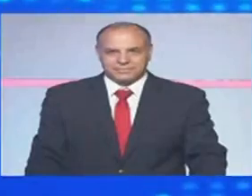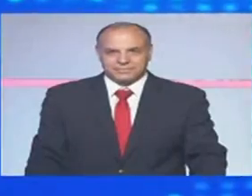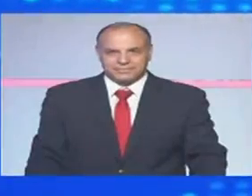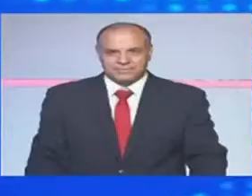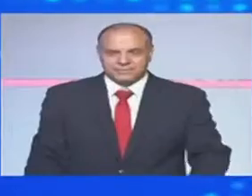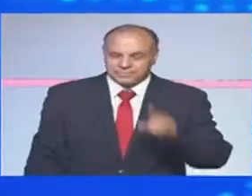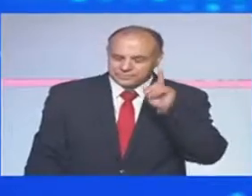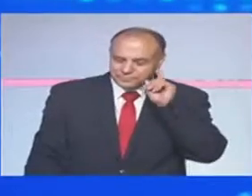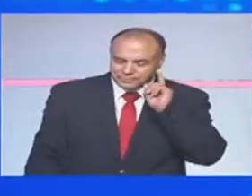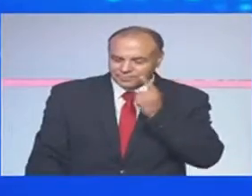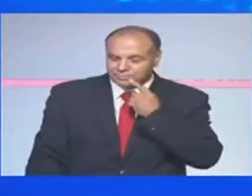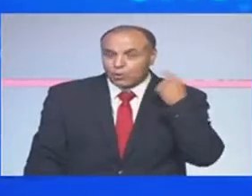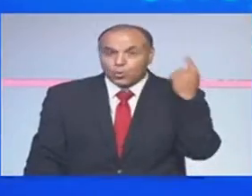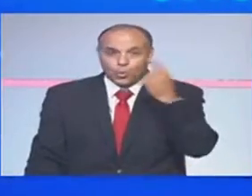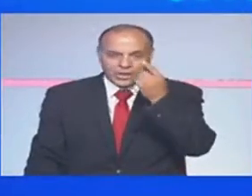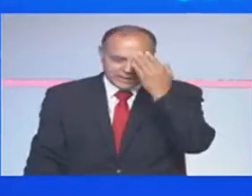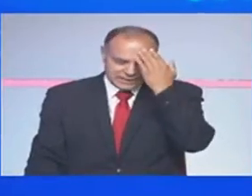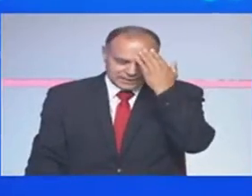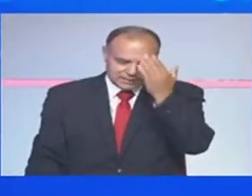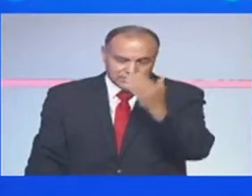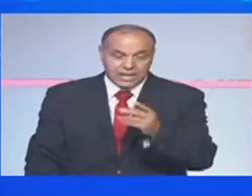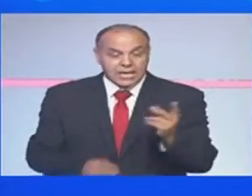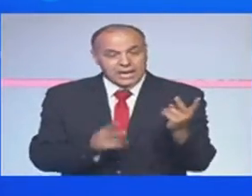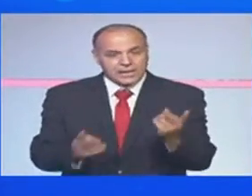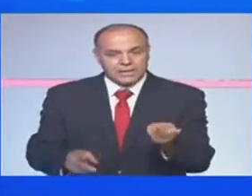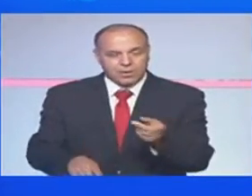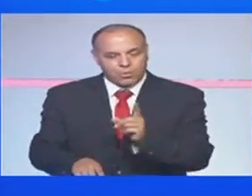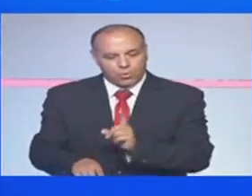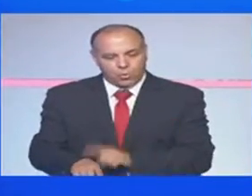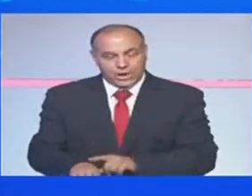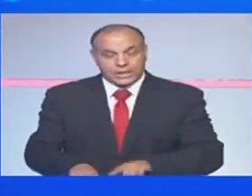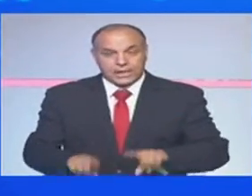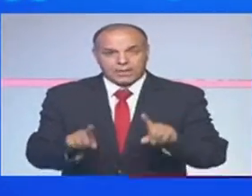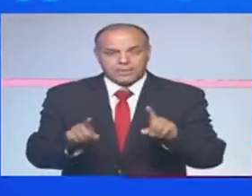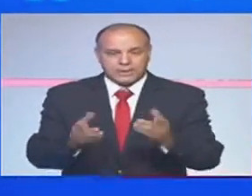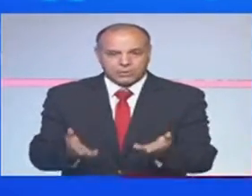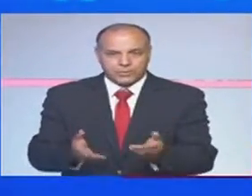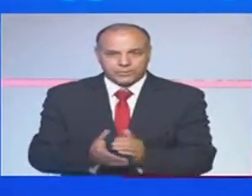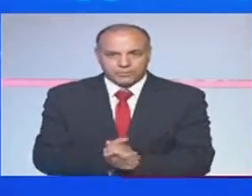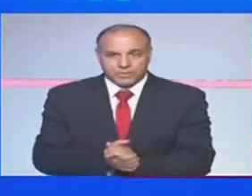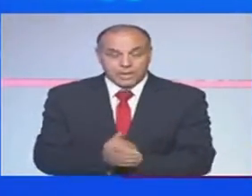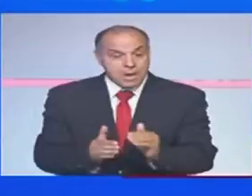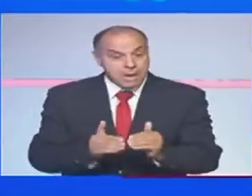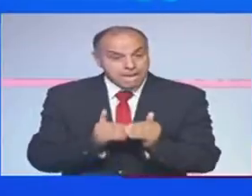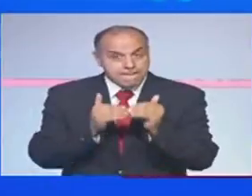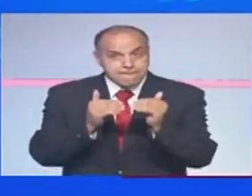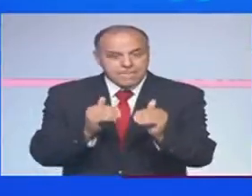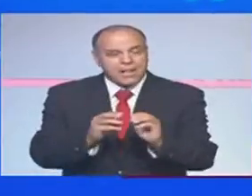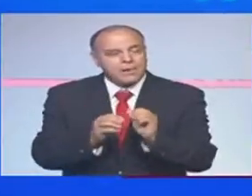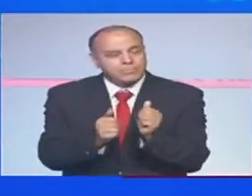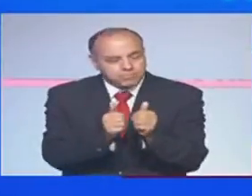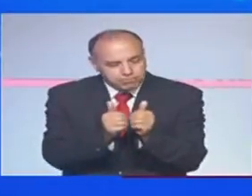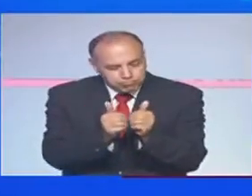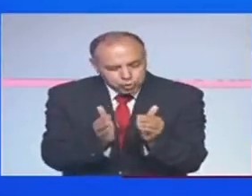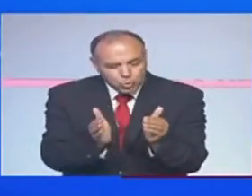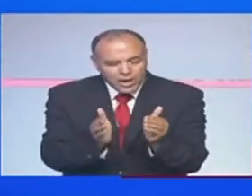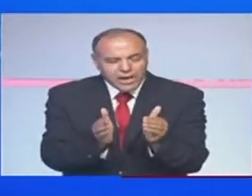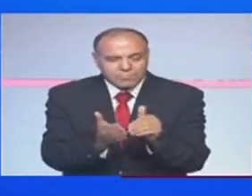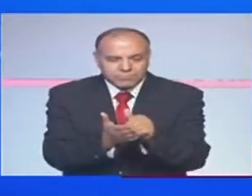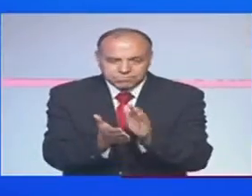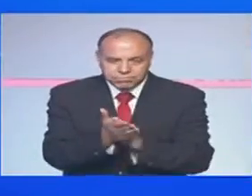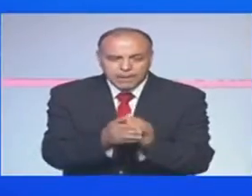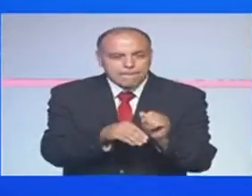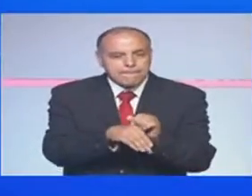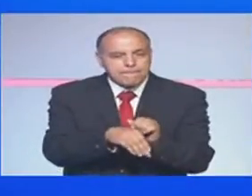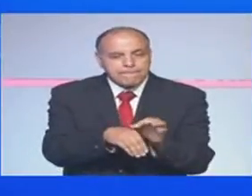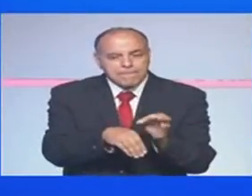تحيه طيبه مشاهدينا الكرام واهلا بكم في نشره الظهر بعد الانفراج النسبيه المسجل بشان